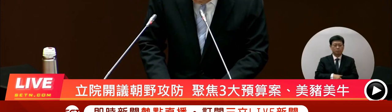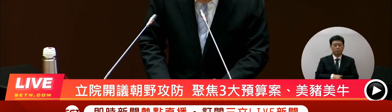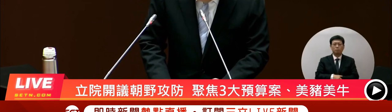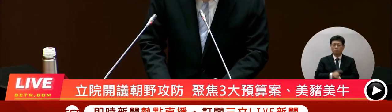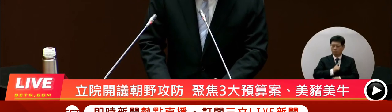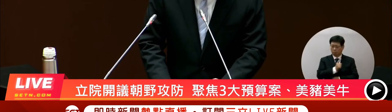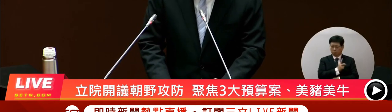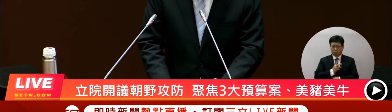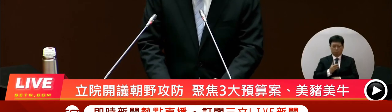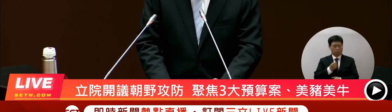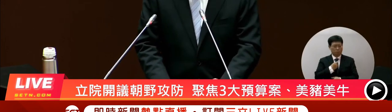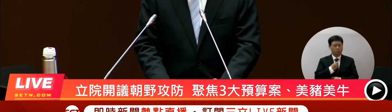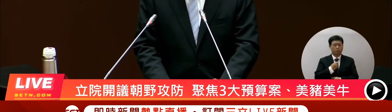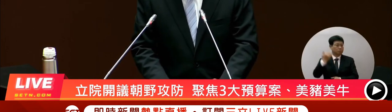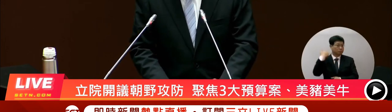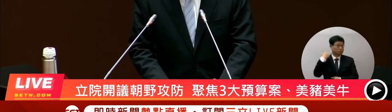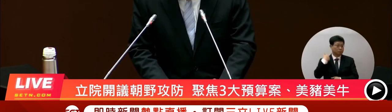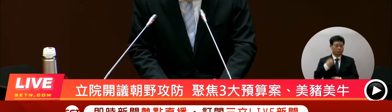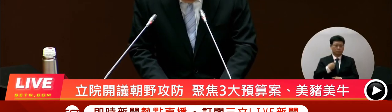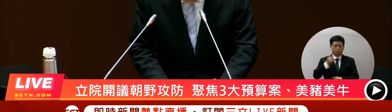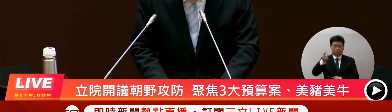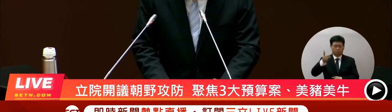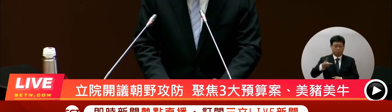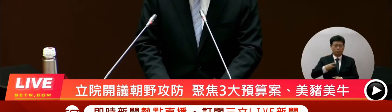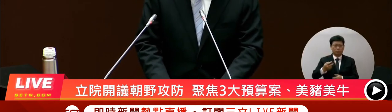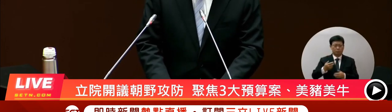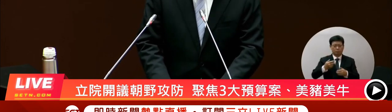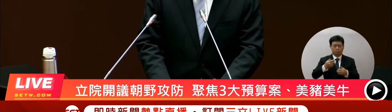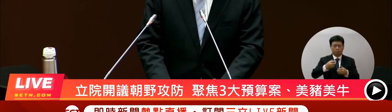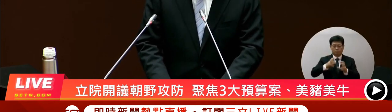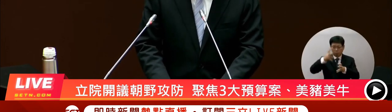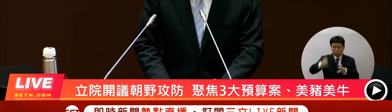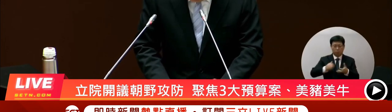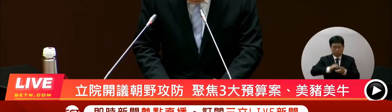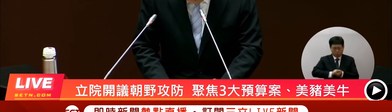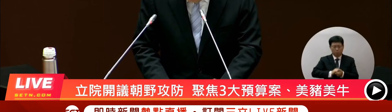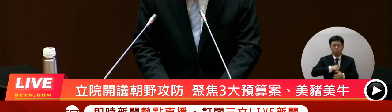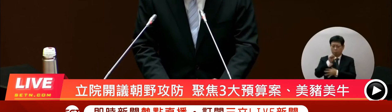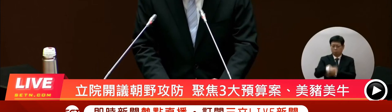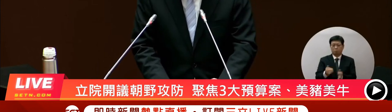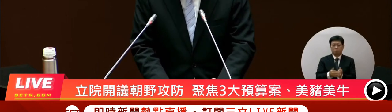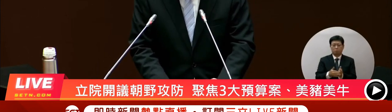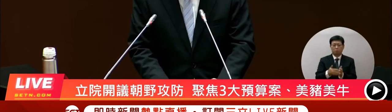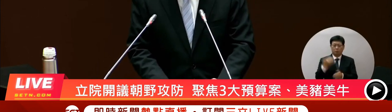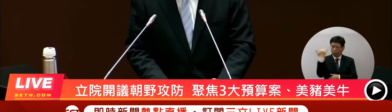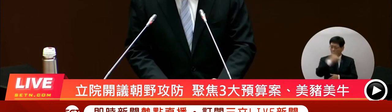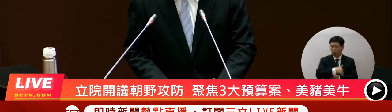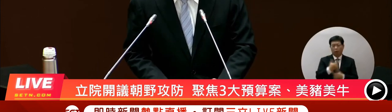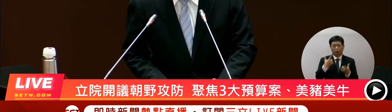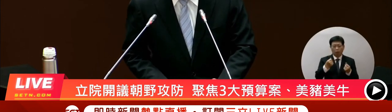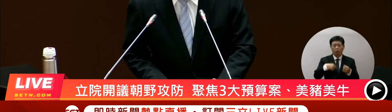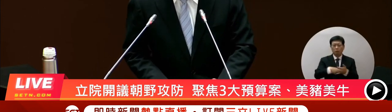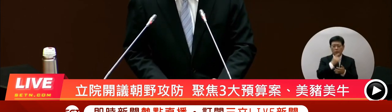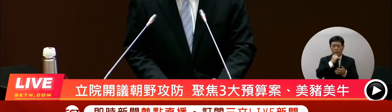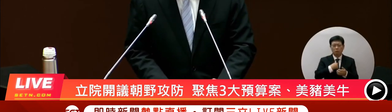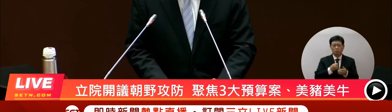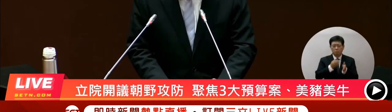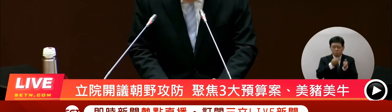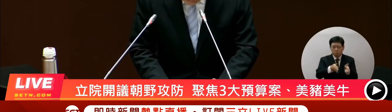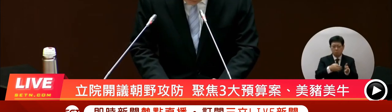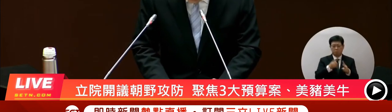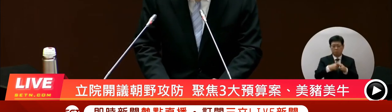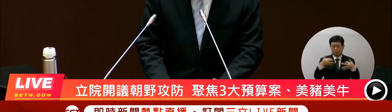顾。过去两任总统都曾经做出承诺，但也都只能处理部